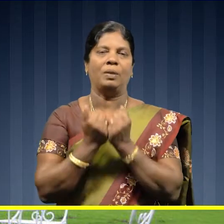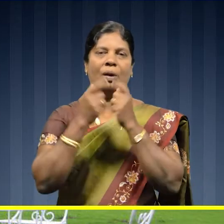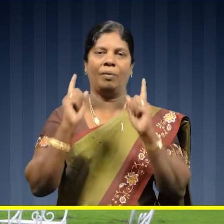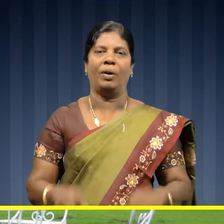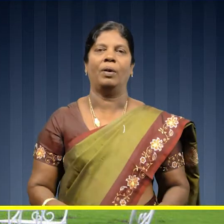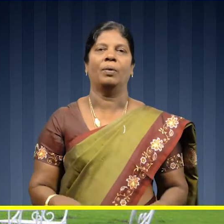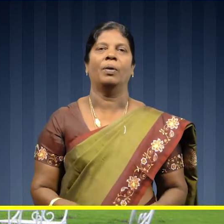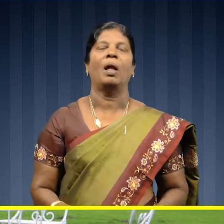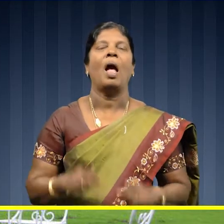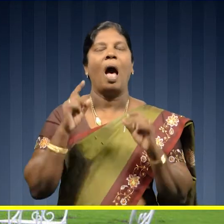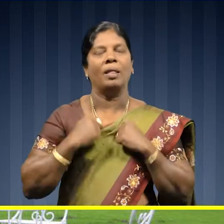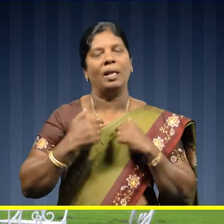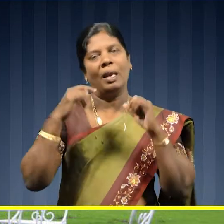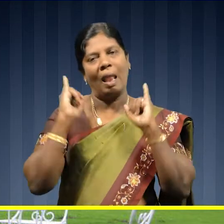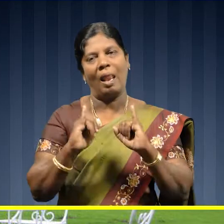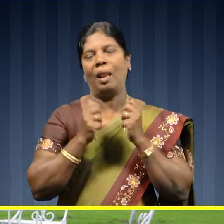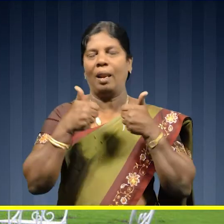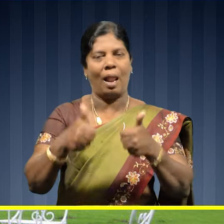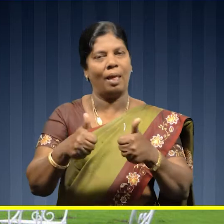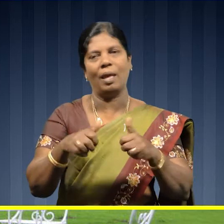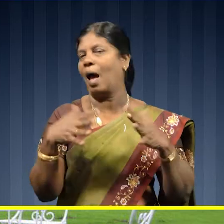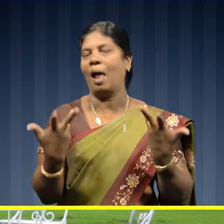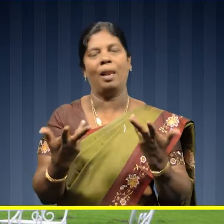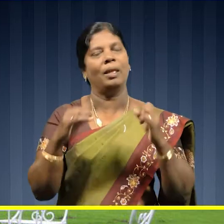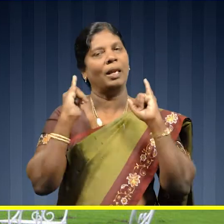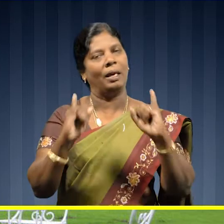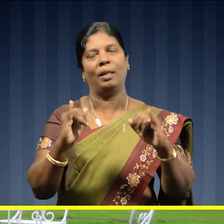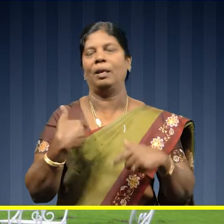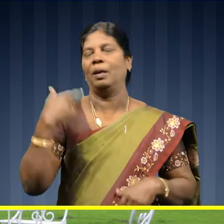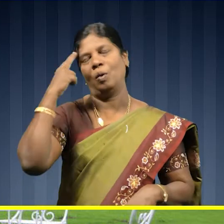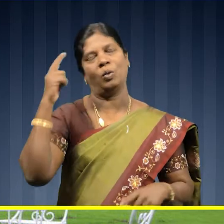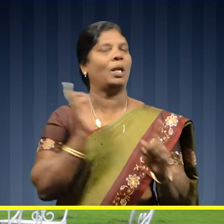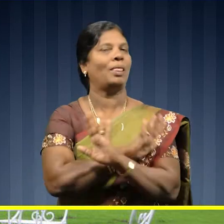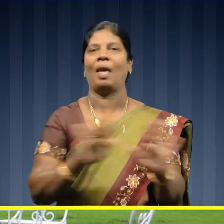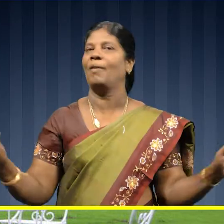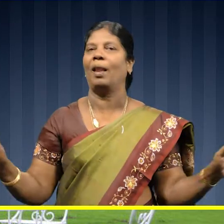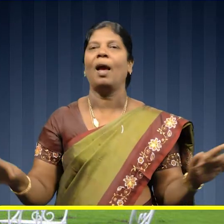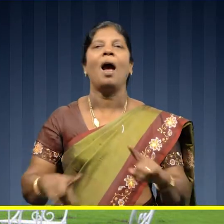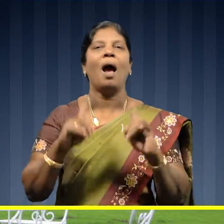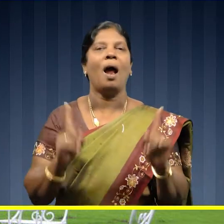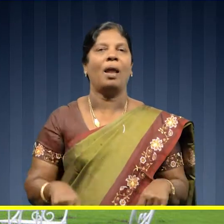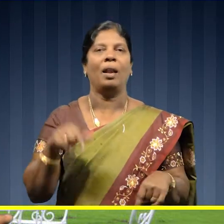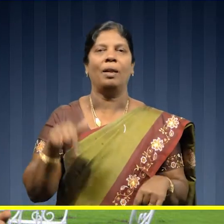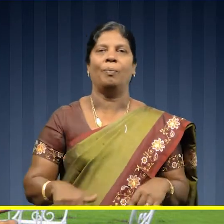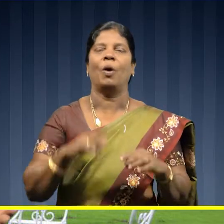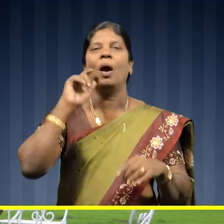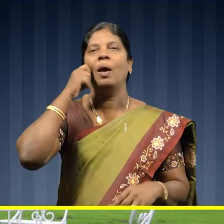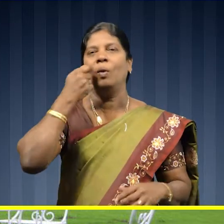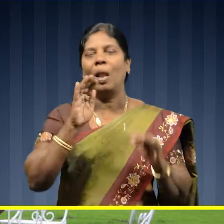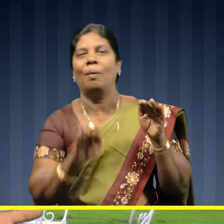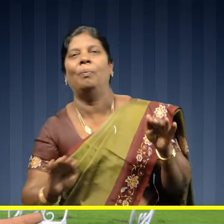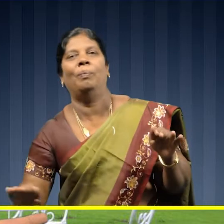அனுபவிக்க வேண்டும். அது நல்லதோ கெட்டதோ அதை பற்றி எனக்கு கவலை இல்லை. இதுதான் இன்றைக்கு